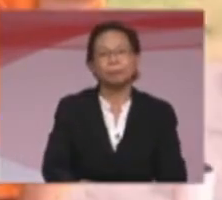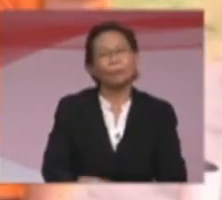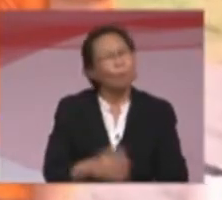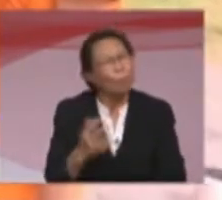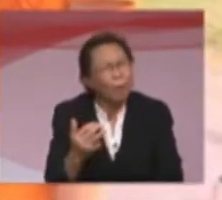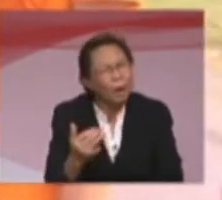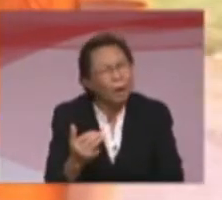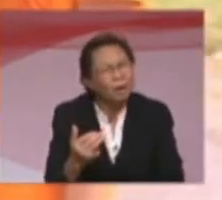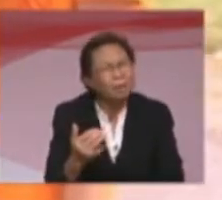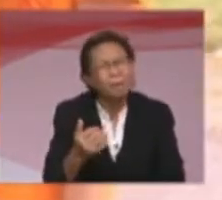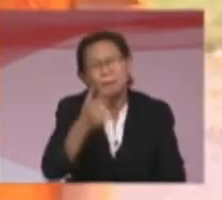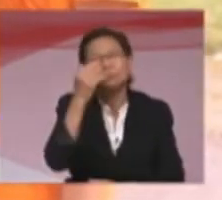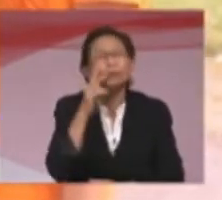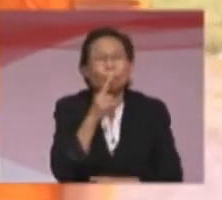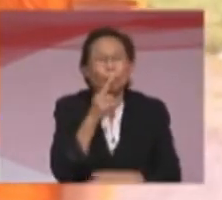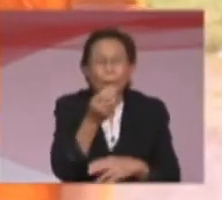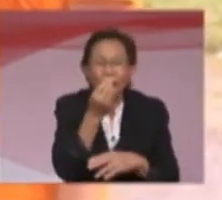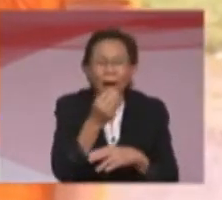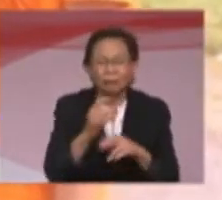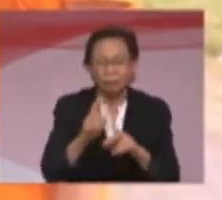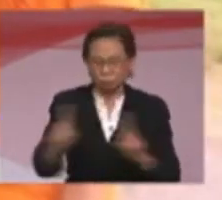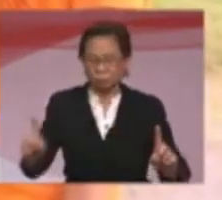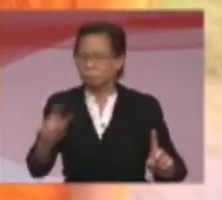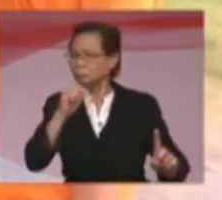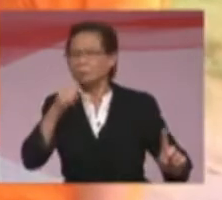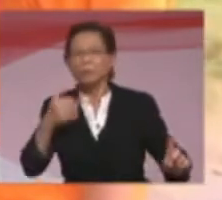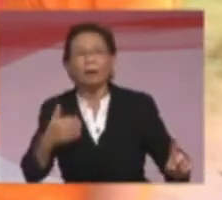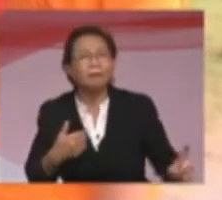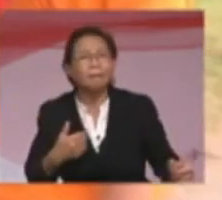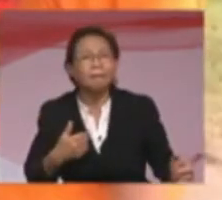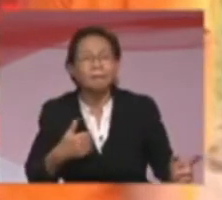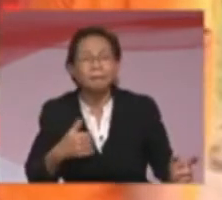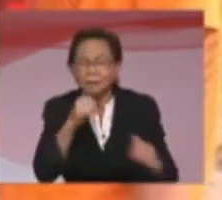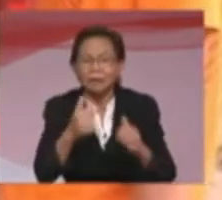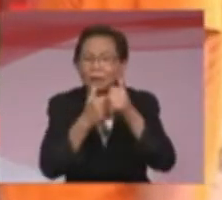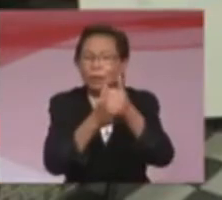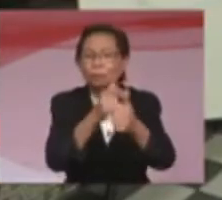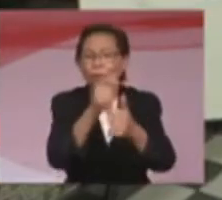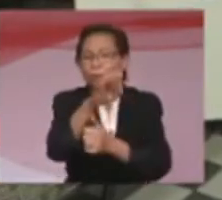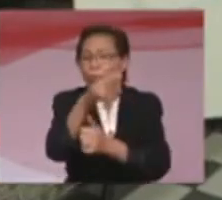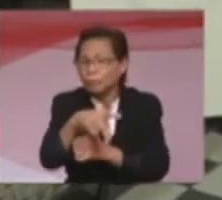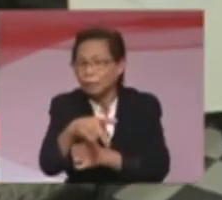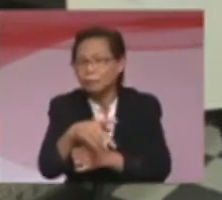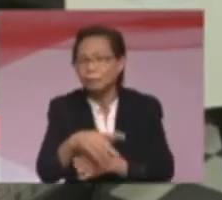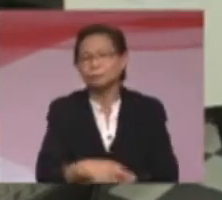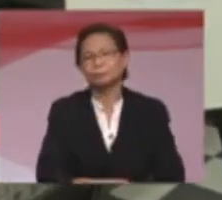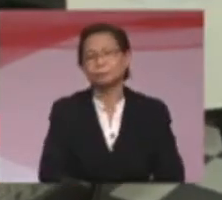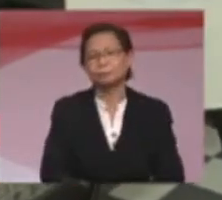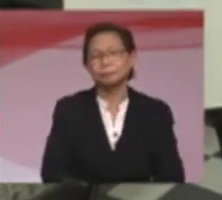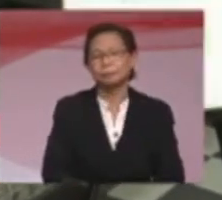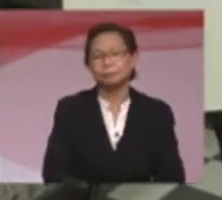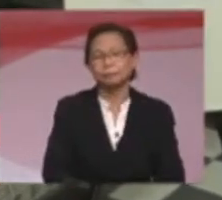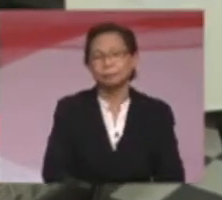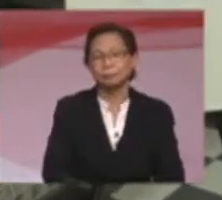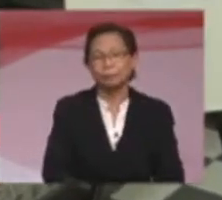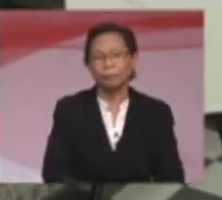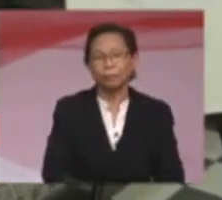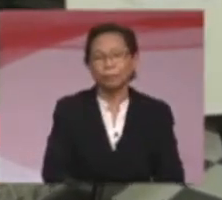sebabnya adalah kerana tidak mematuhi SOP penjarakan sosial yang dikeluarkan. Jadi oleh